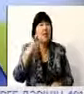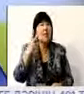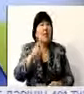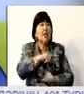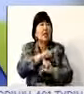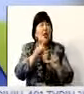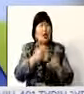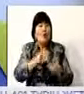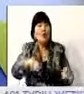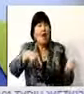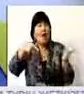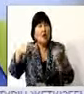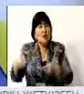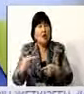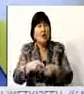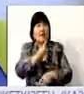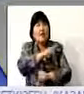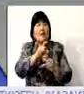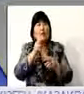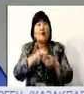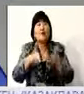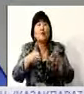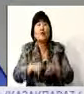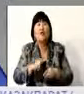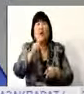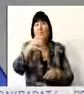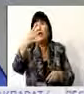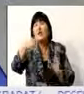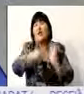емхана осында көшірілді. Енді емхана теміржолдың арғы бетіндегі